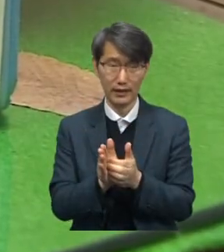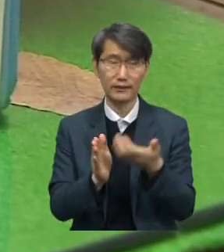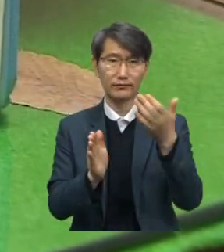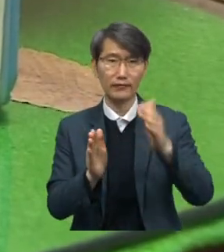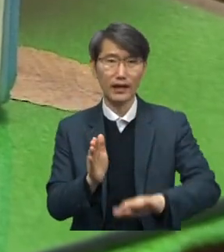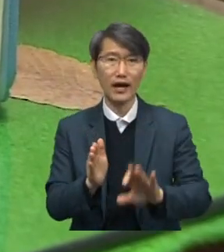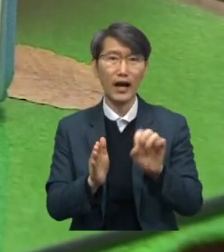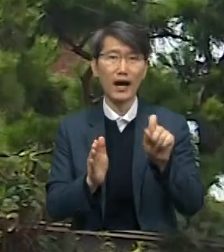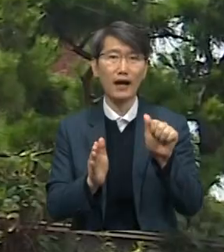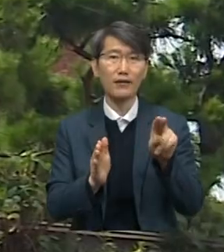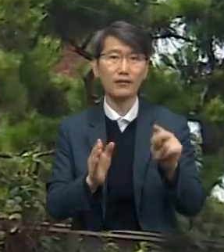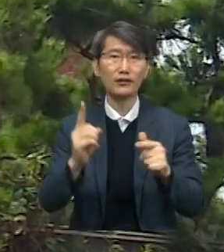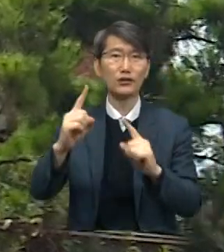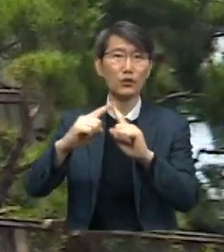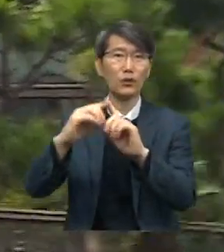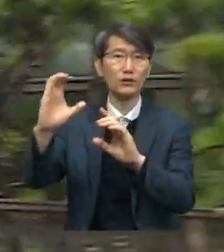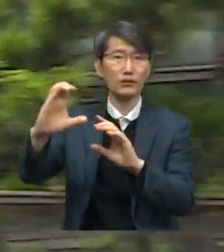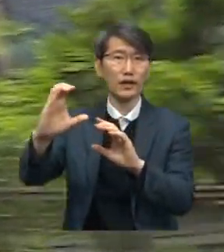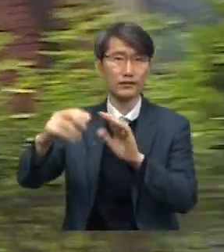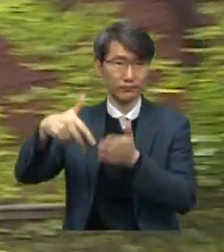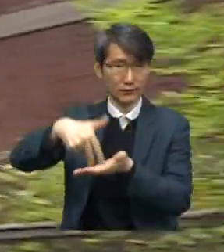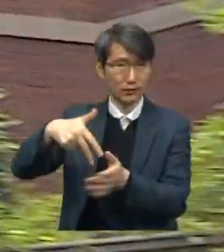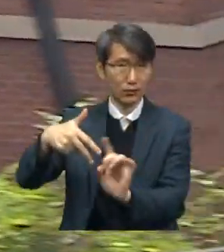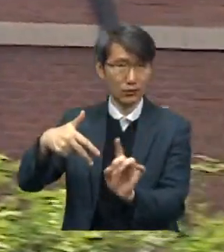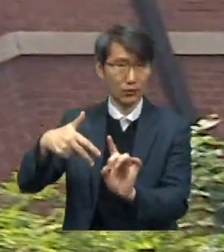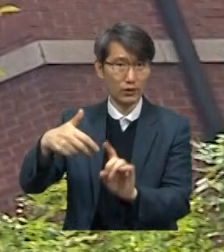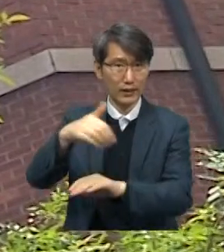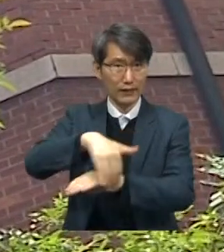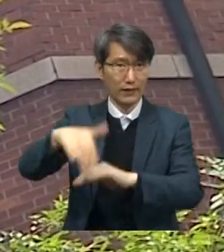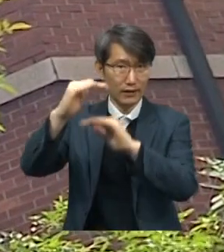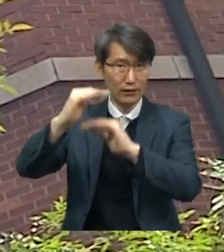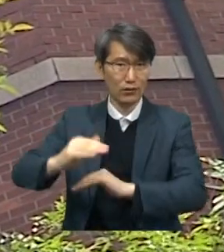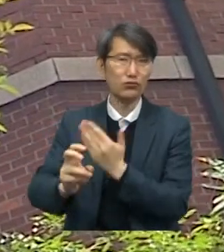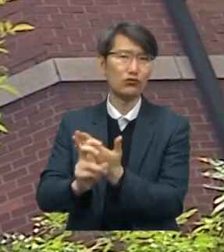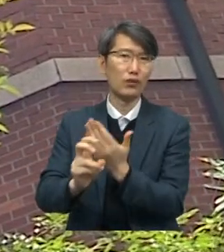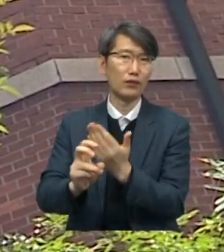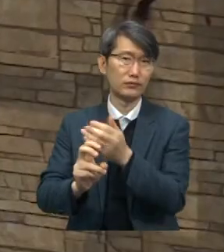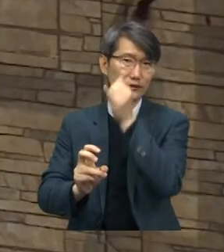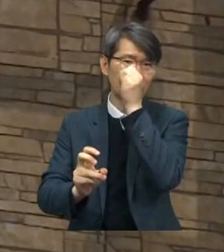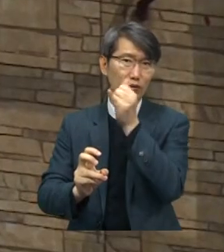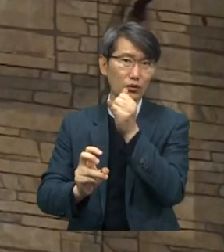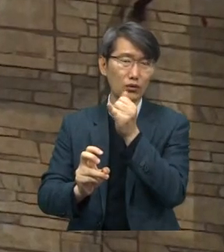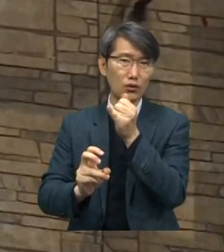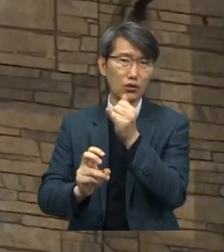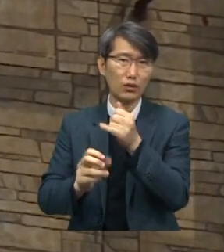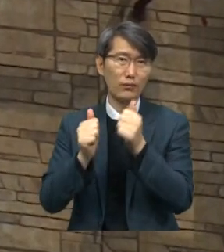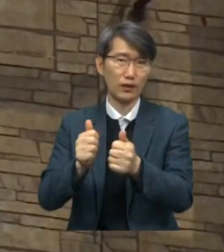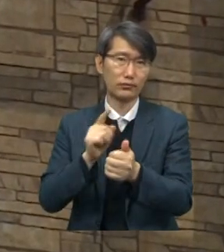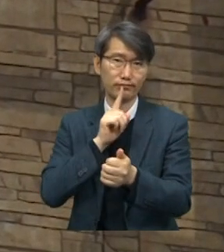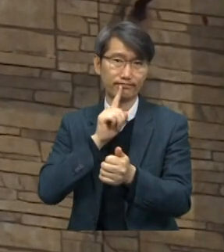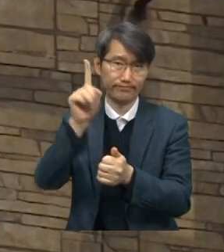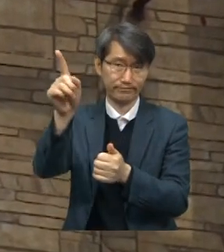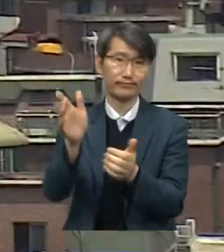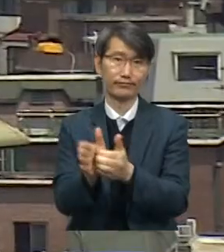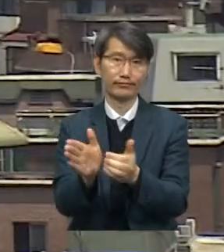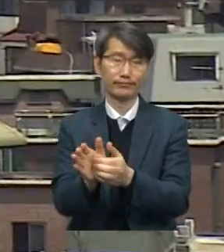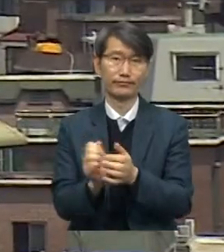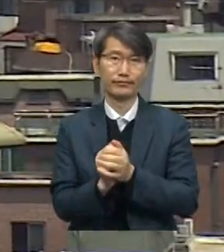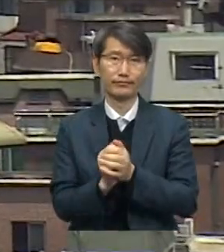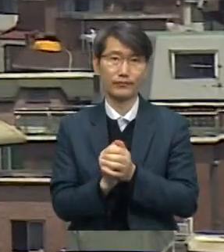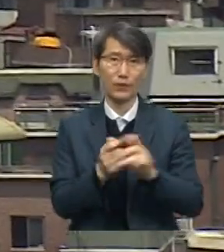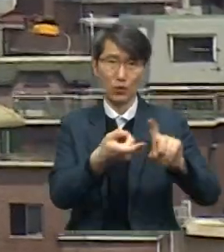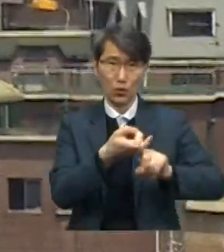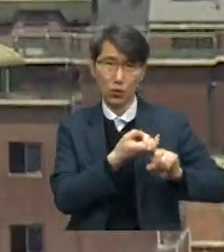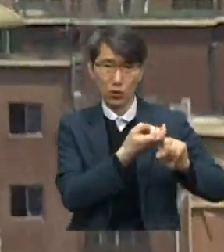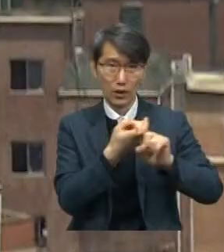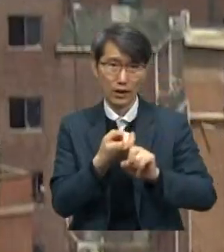하지만 아현동 성당 측은 계획 수립 절차와 내용의 위법 사항이 있다며 소송을 제기했습니다 조합과